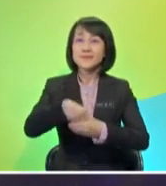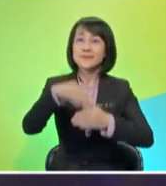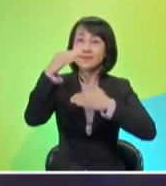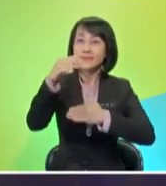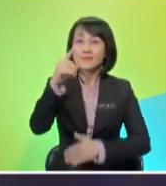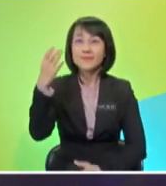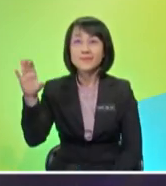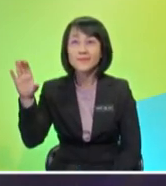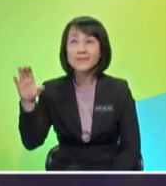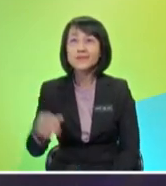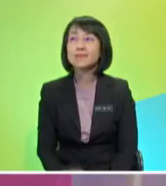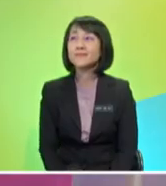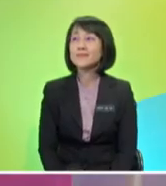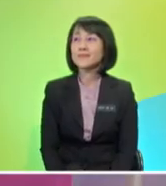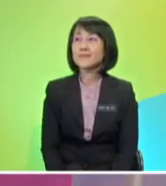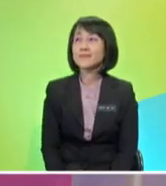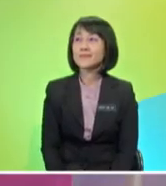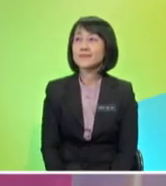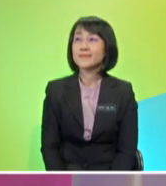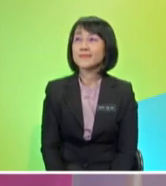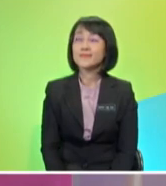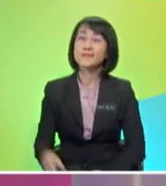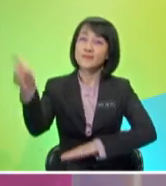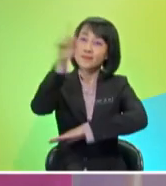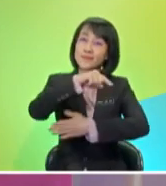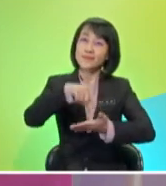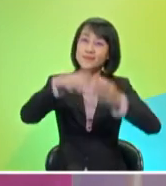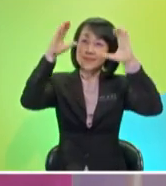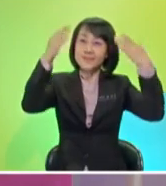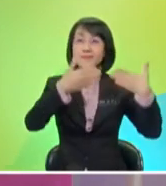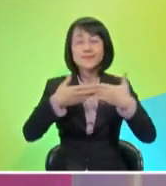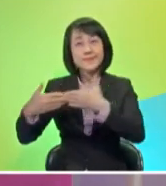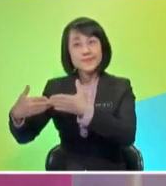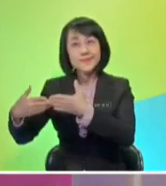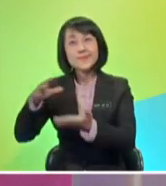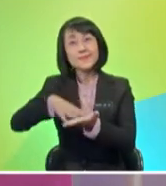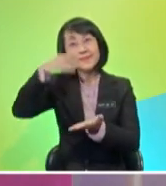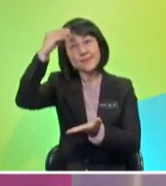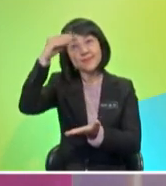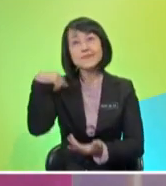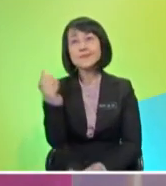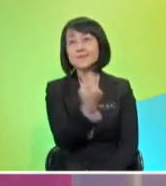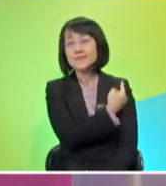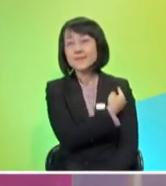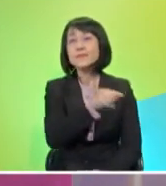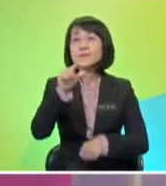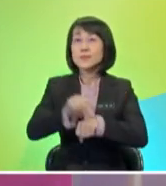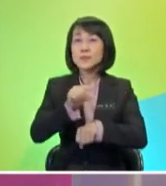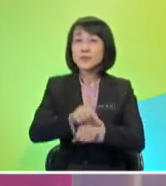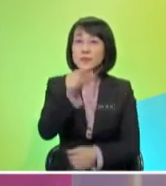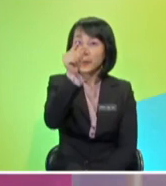Okey. Hari ini Cikgu akan teruskan lagi slot pembelajaran kita. Tapi Cikgu nak guna batang aiskrim